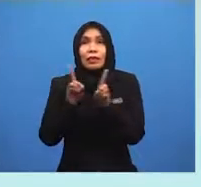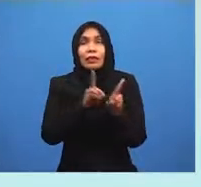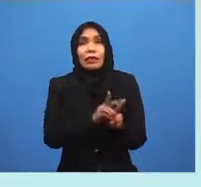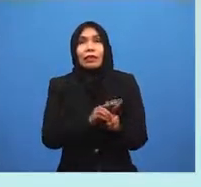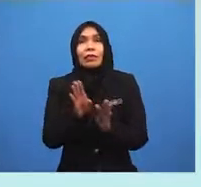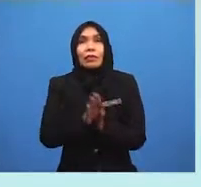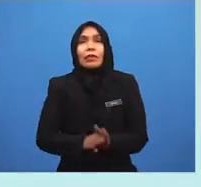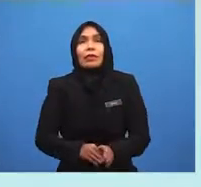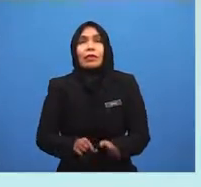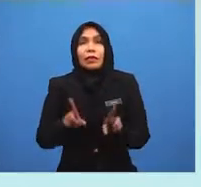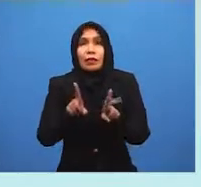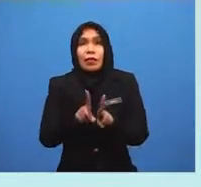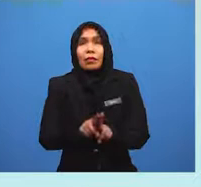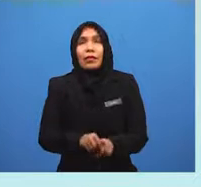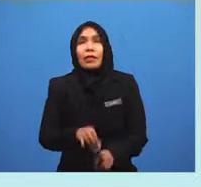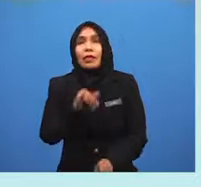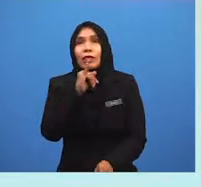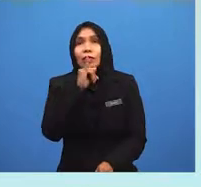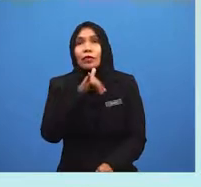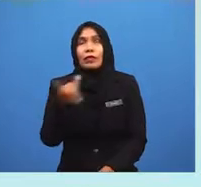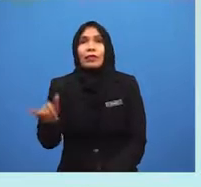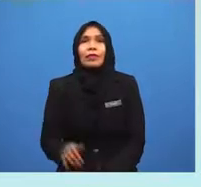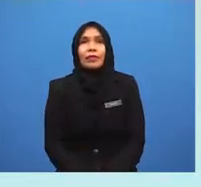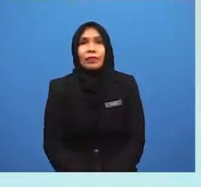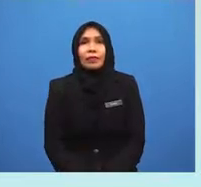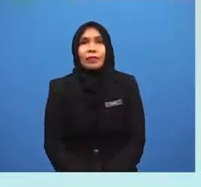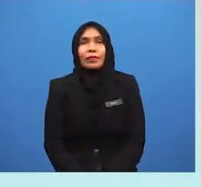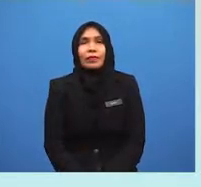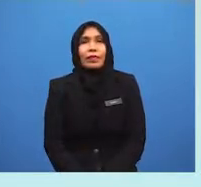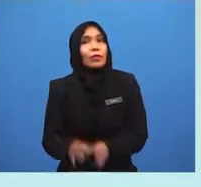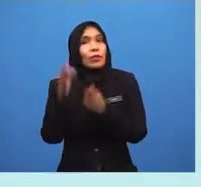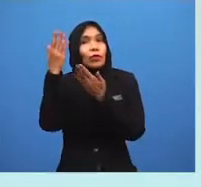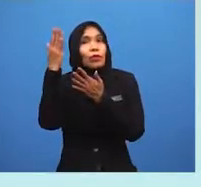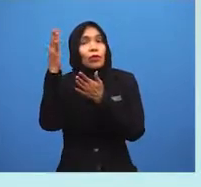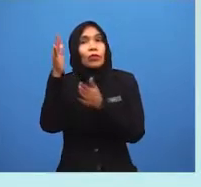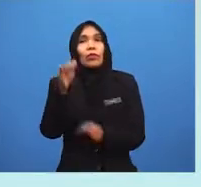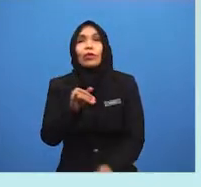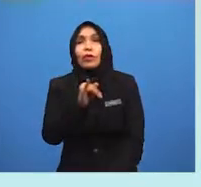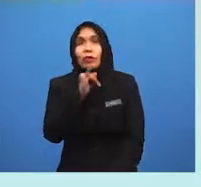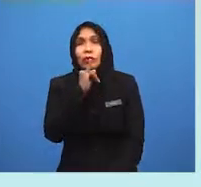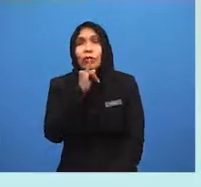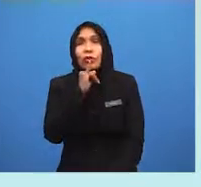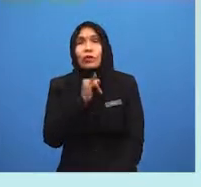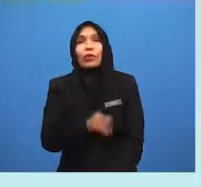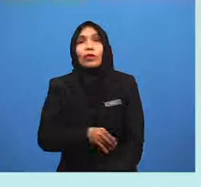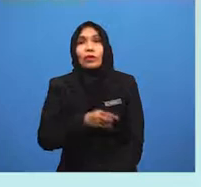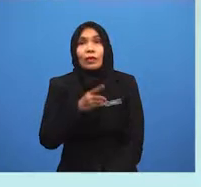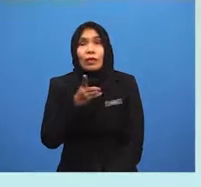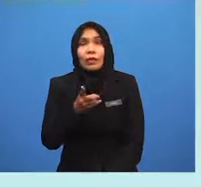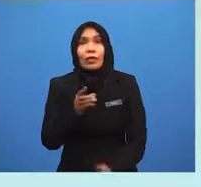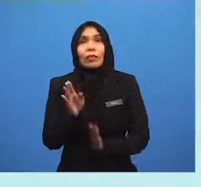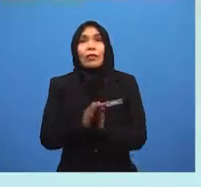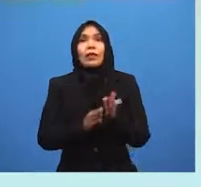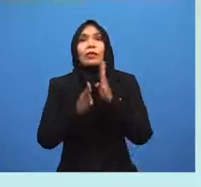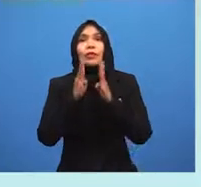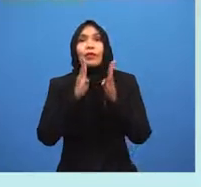dia berbual mesra dengan Puan Swilan yang berkerusi roda. Ravinder